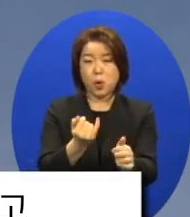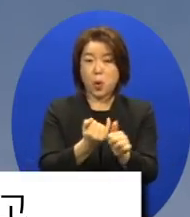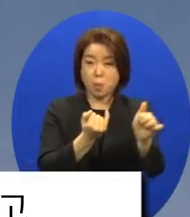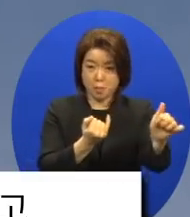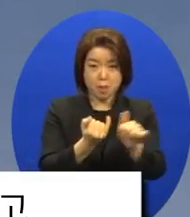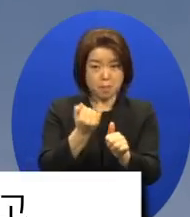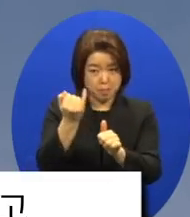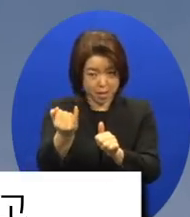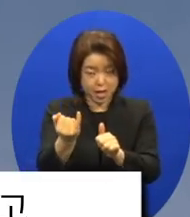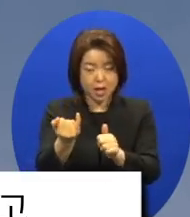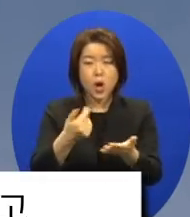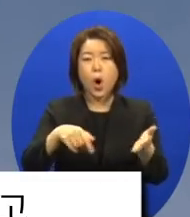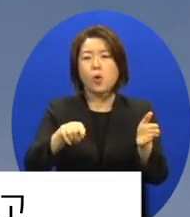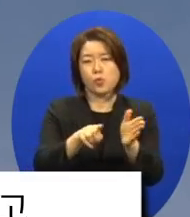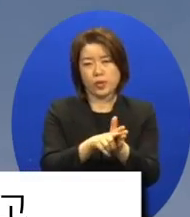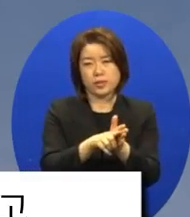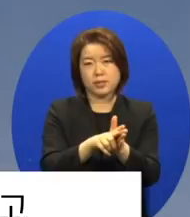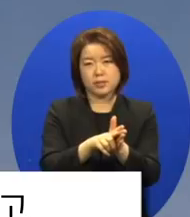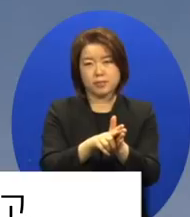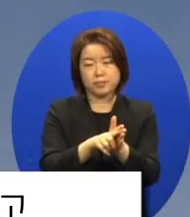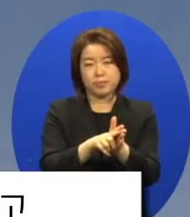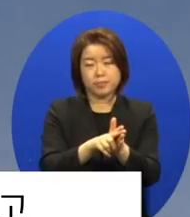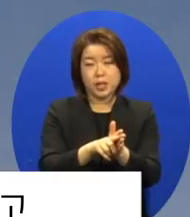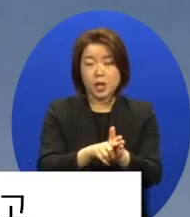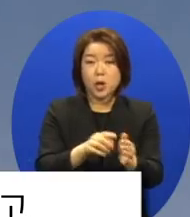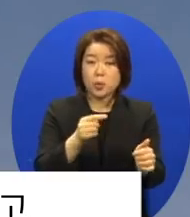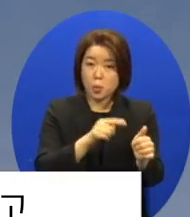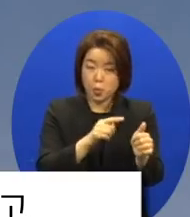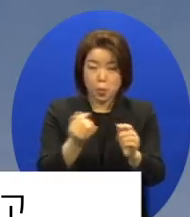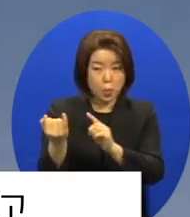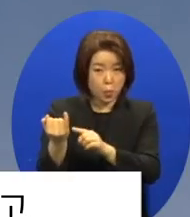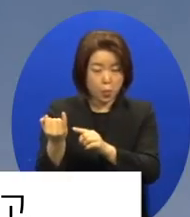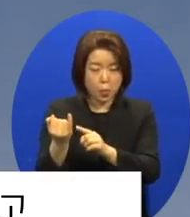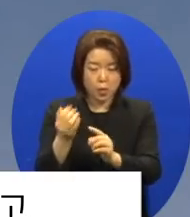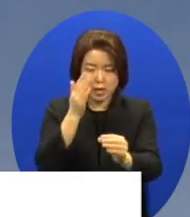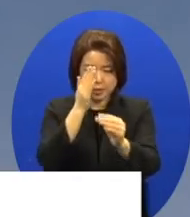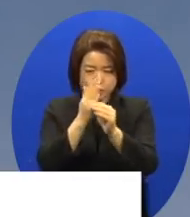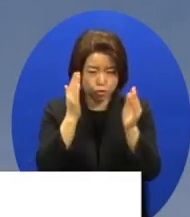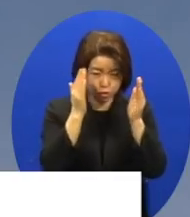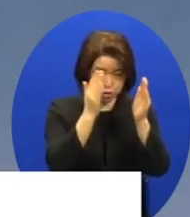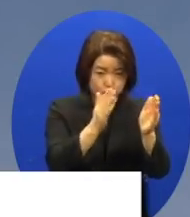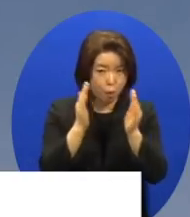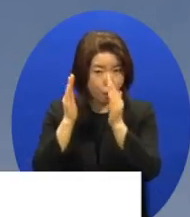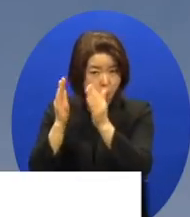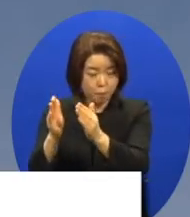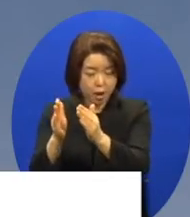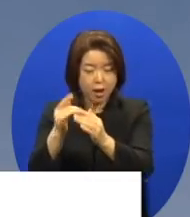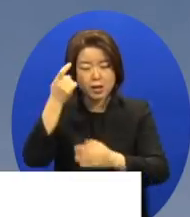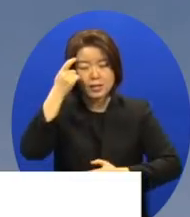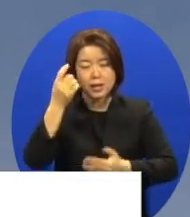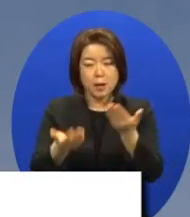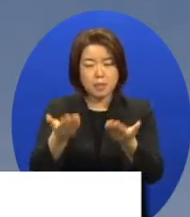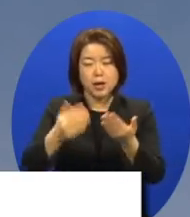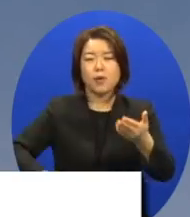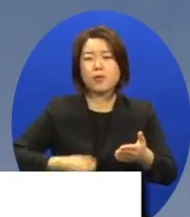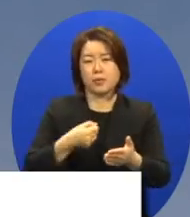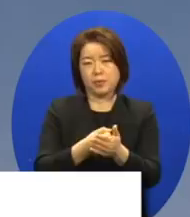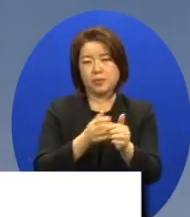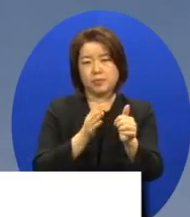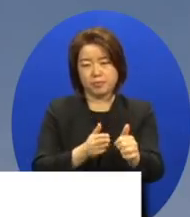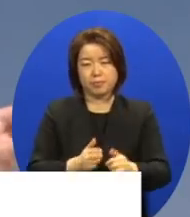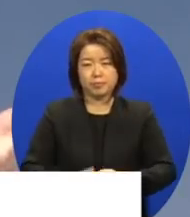위하여 배우자에게 초점을 맞추어서 판단하고 생각하고 결정하라는 것입니다